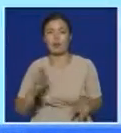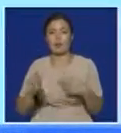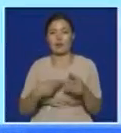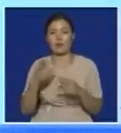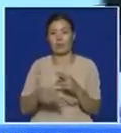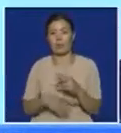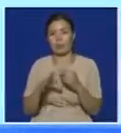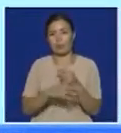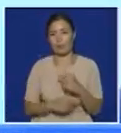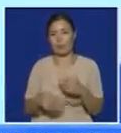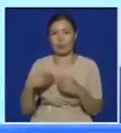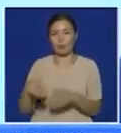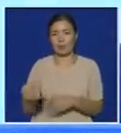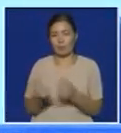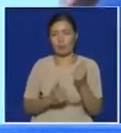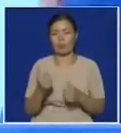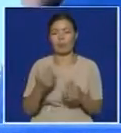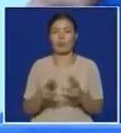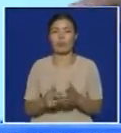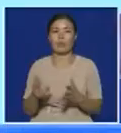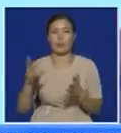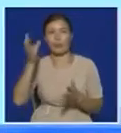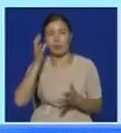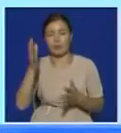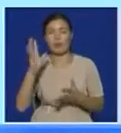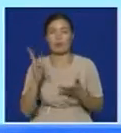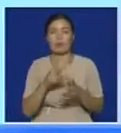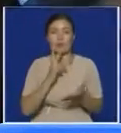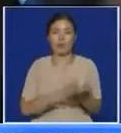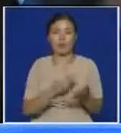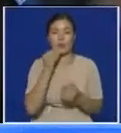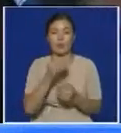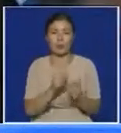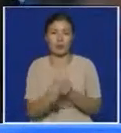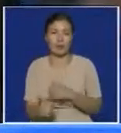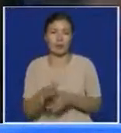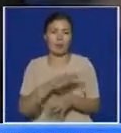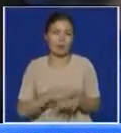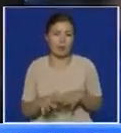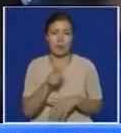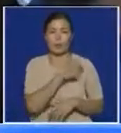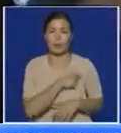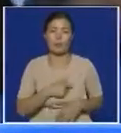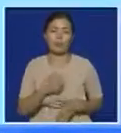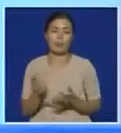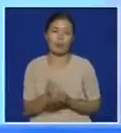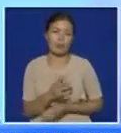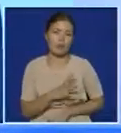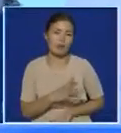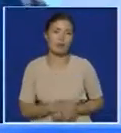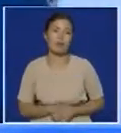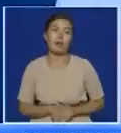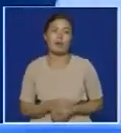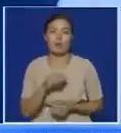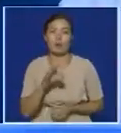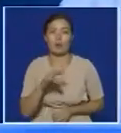аяқталған соң төрешілер жарыста қазылық еткен, сол жарыста біліммен білігін көрсетіп үздік шыққандары халықаралық дәрежедегі төреші атағына ие болған.